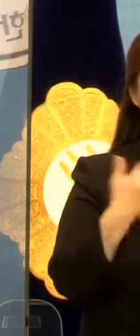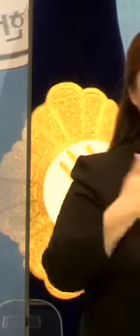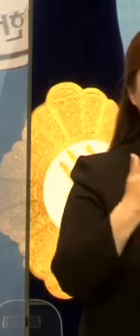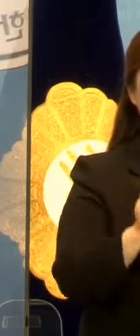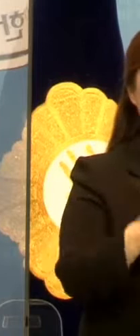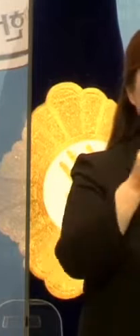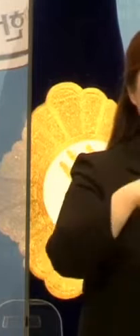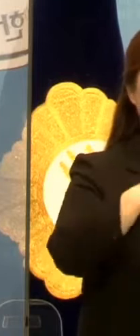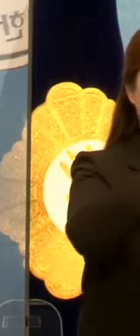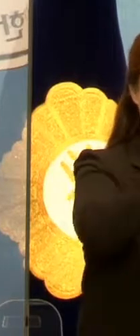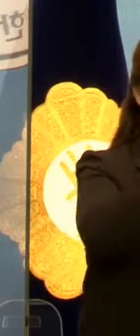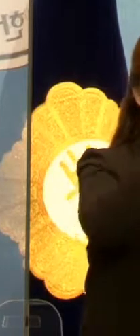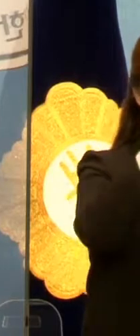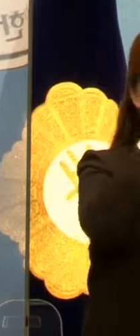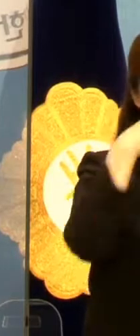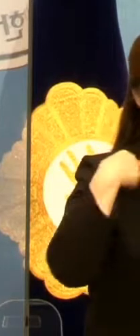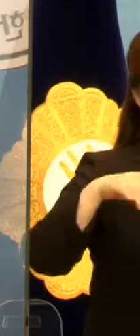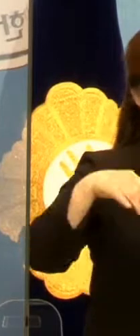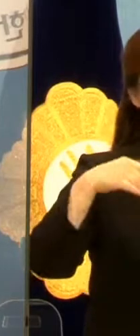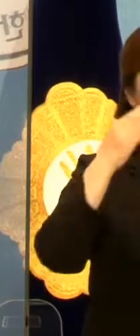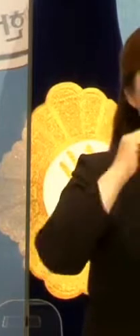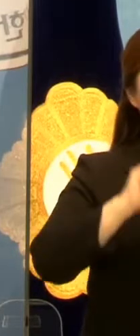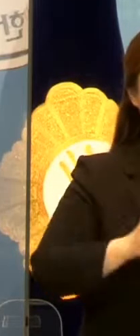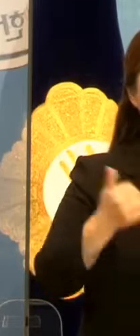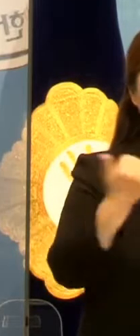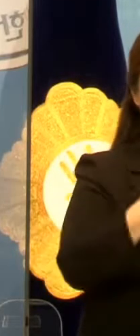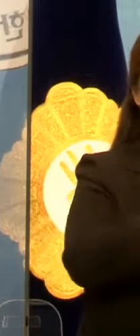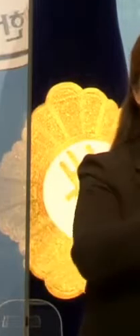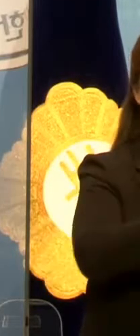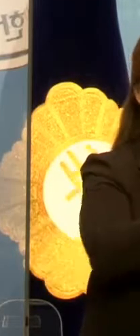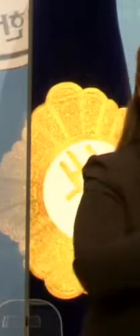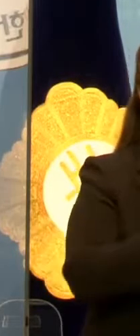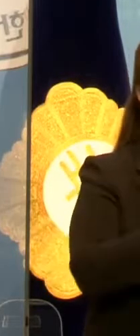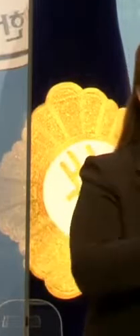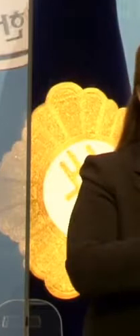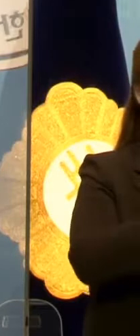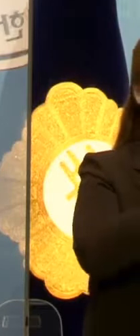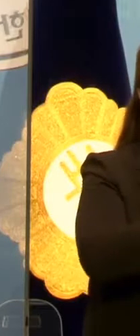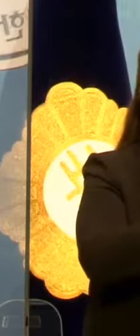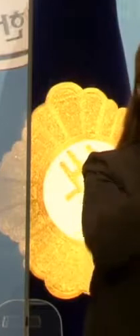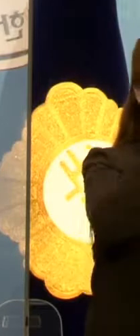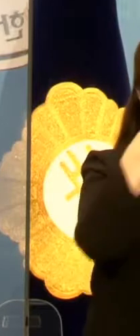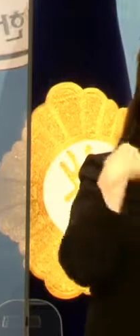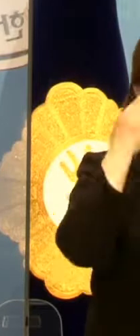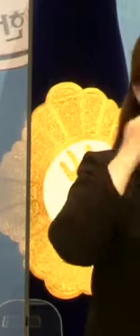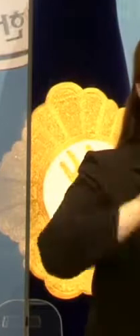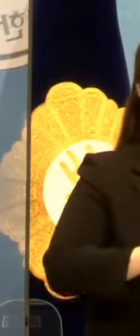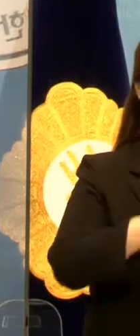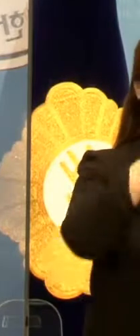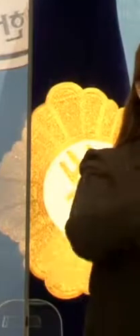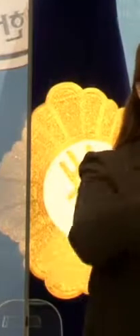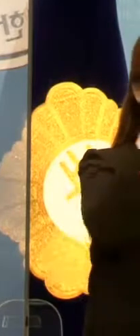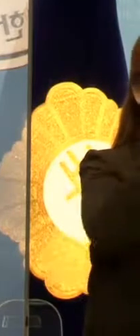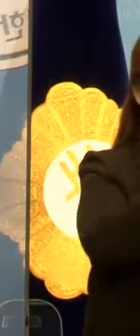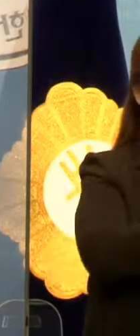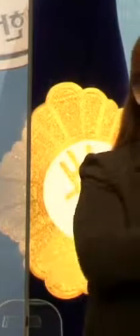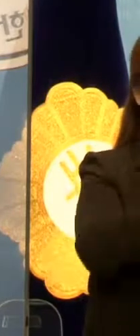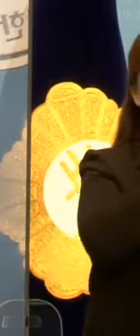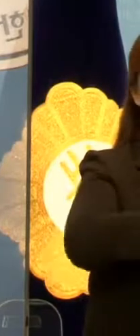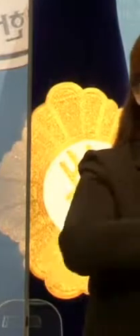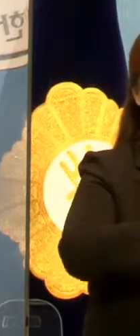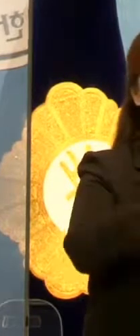당정청 협의체 를 통해서 청년들을 문제가 실질적으로 다음 정부 청와대 차원에서 검토되고 효과적으로 해결될